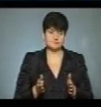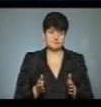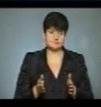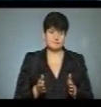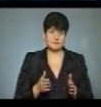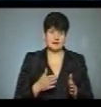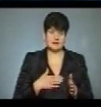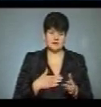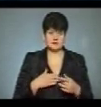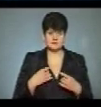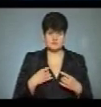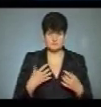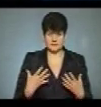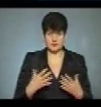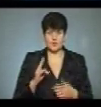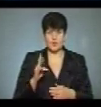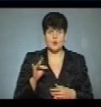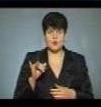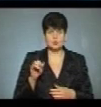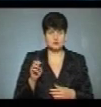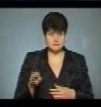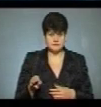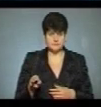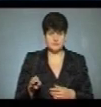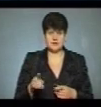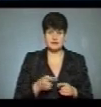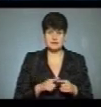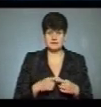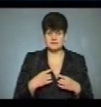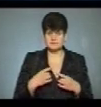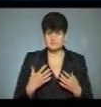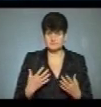наше урочене до Крут. Це урочене до